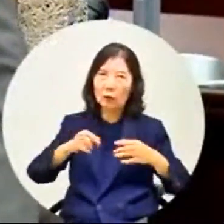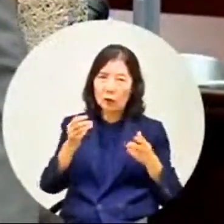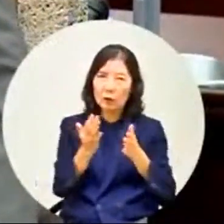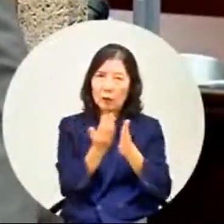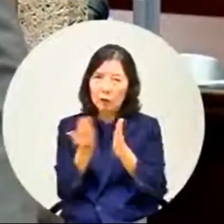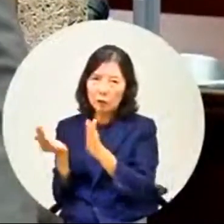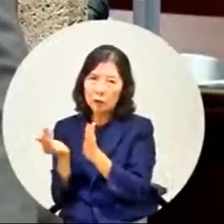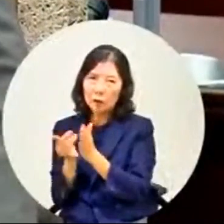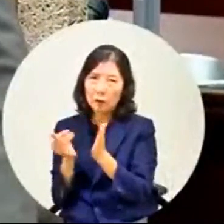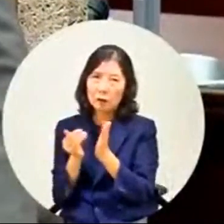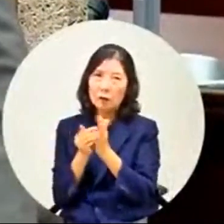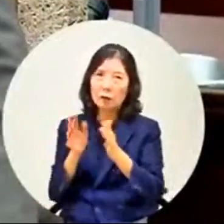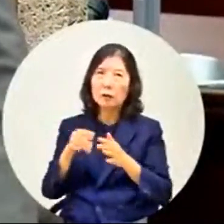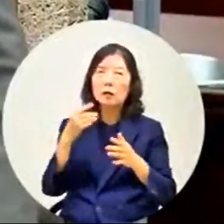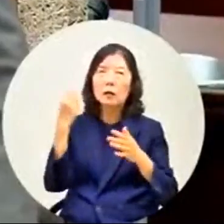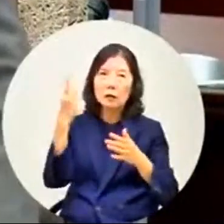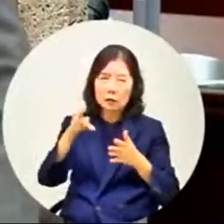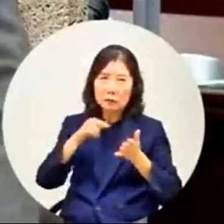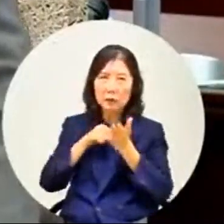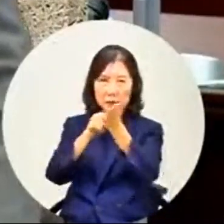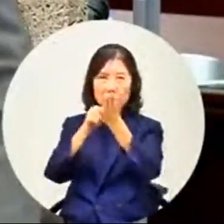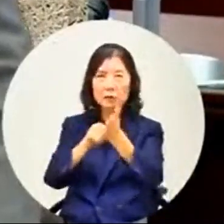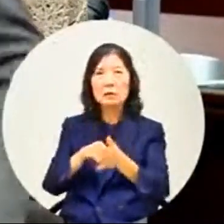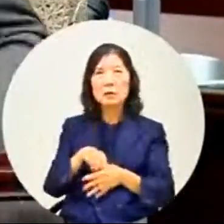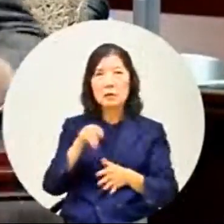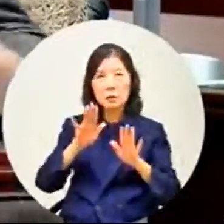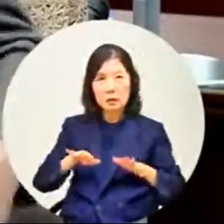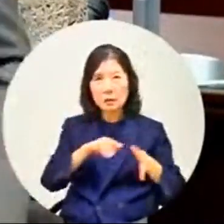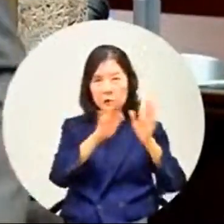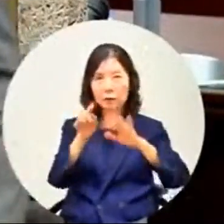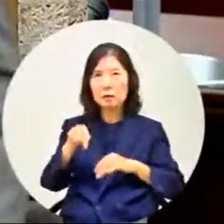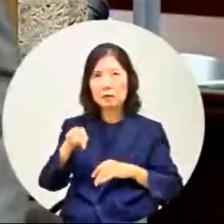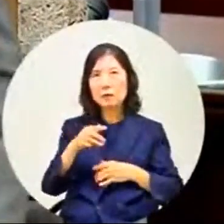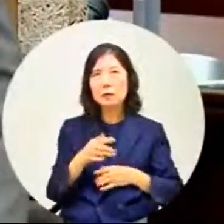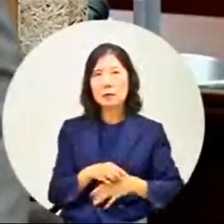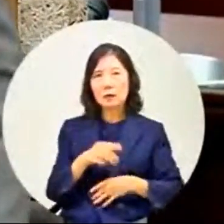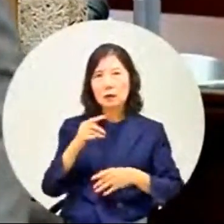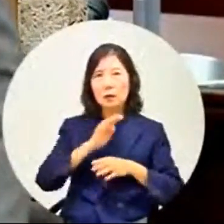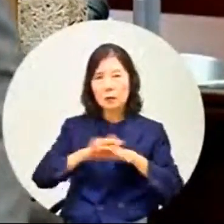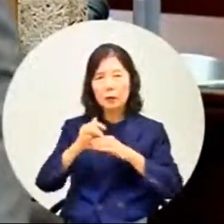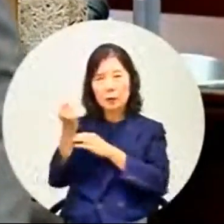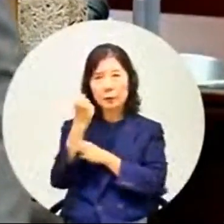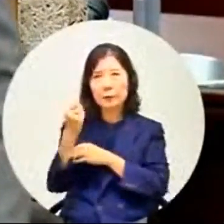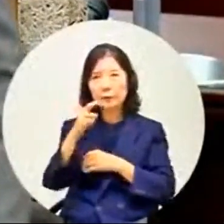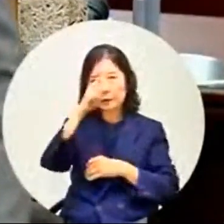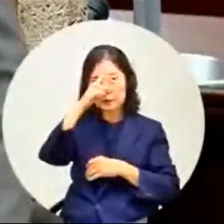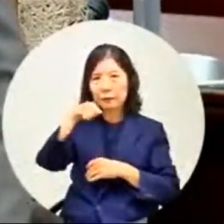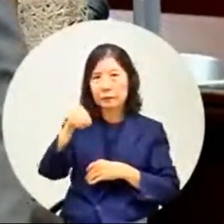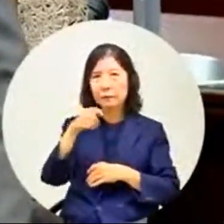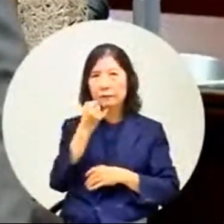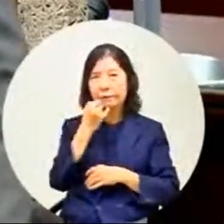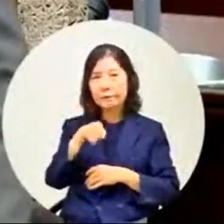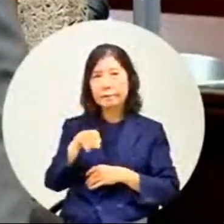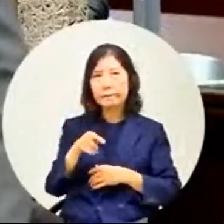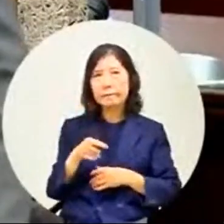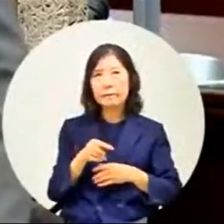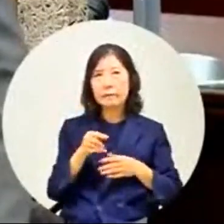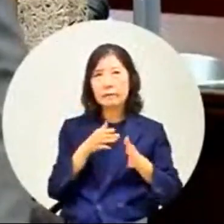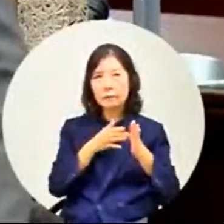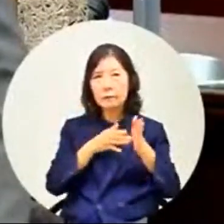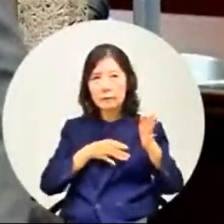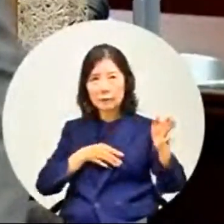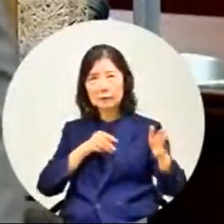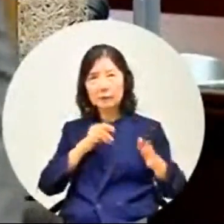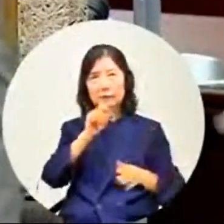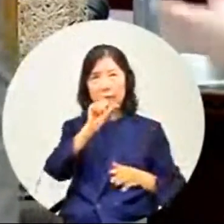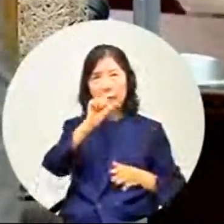后再一并的来要，哦，这目前的情况是这样。但是我们还是会努力啊，我们还是希望他能够把这个15列车的一个经费